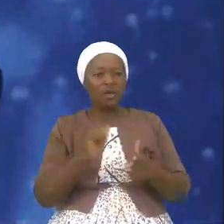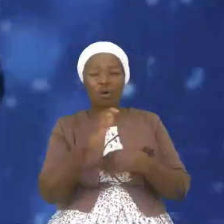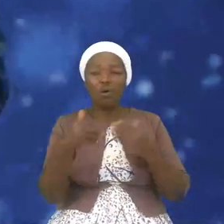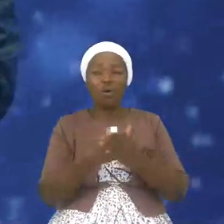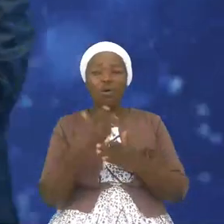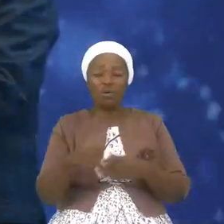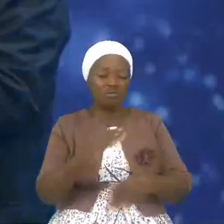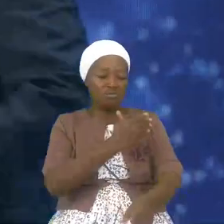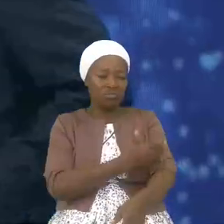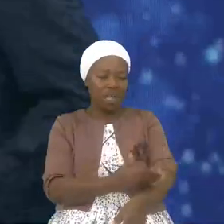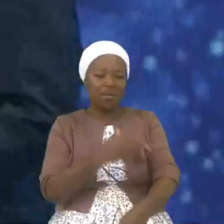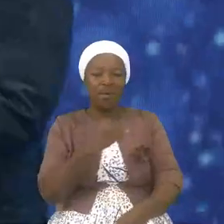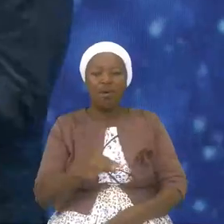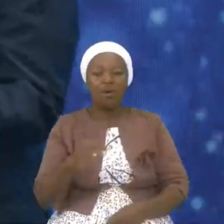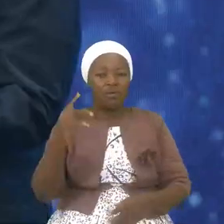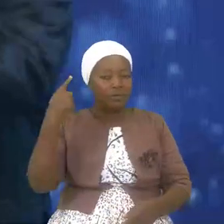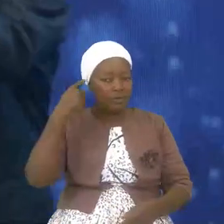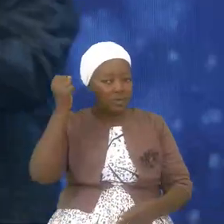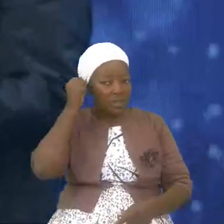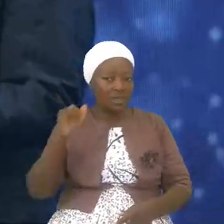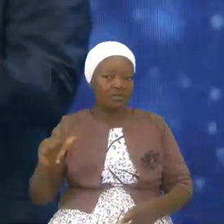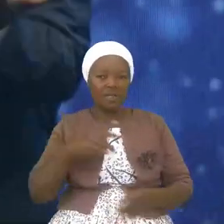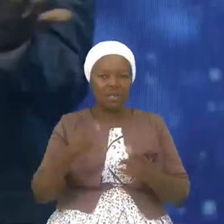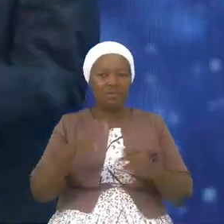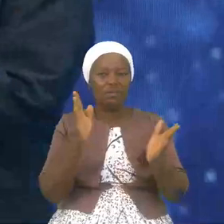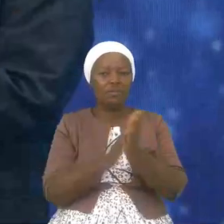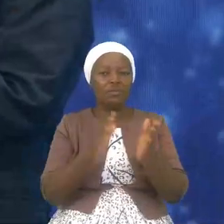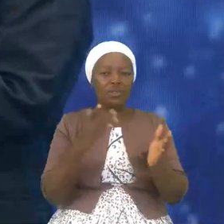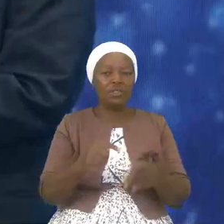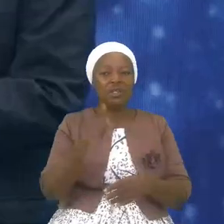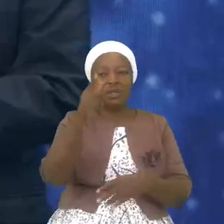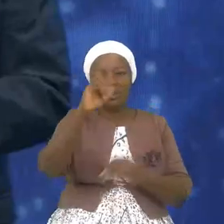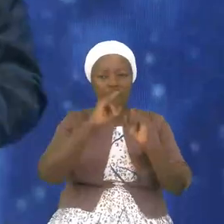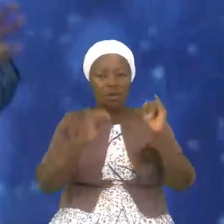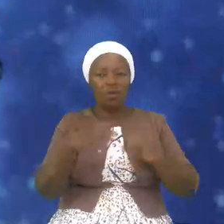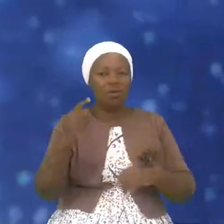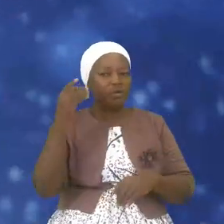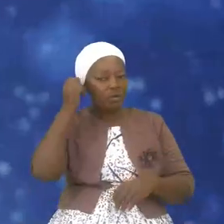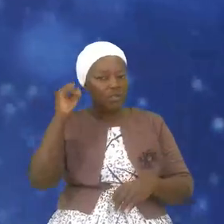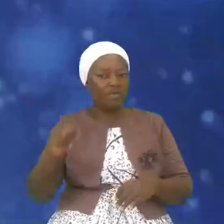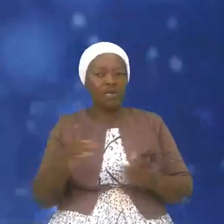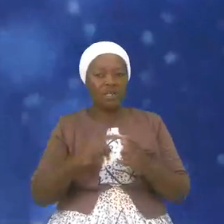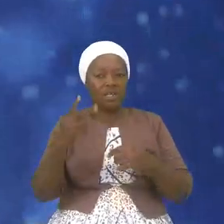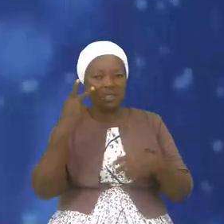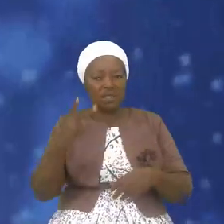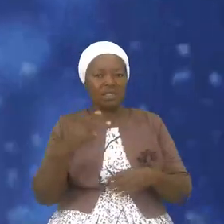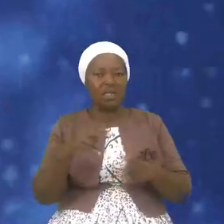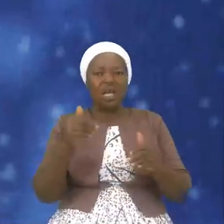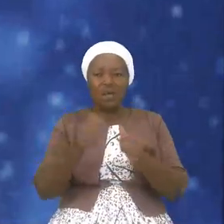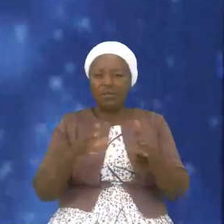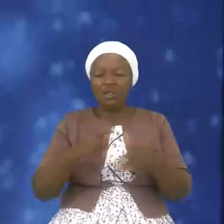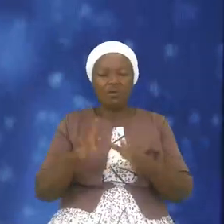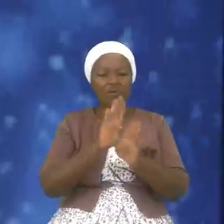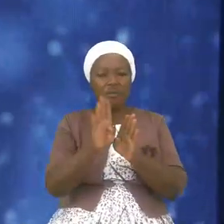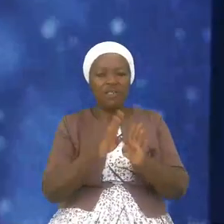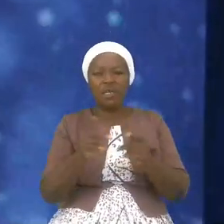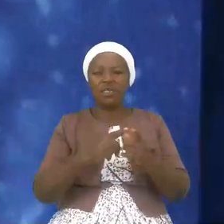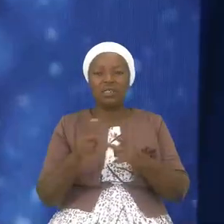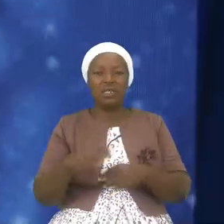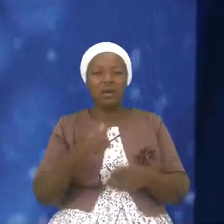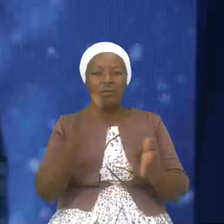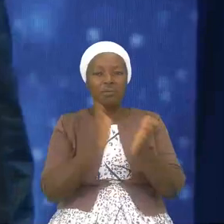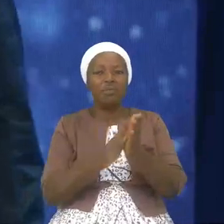les bras de fer. Maintenant, il loue les dieux de fer. Il avait vu le tronc qui était d'airain. Maintenant, il